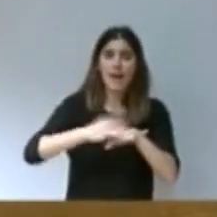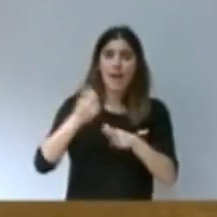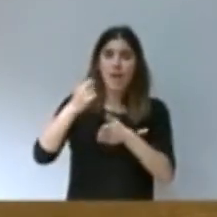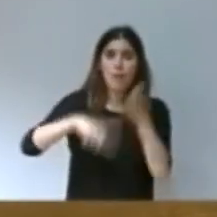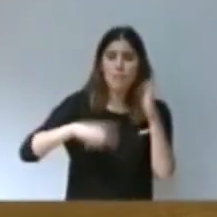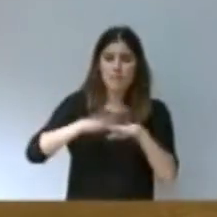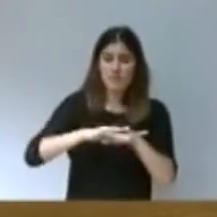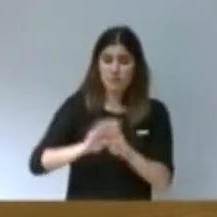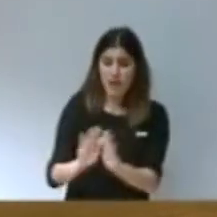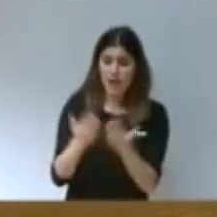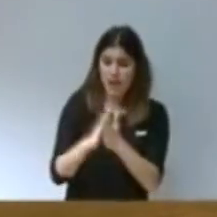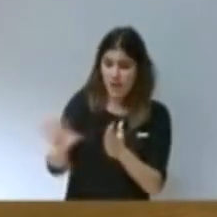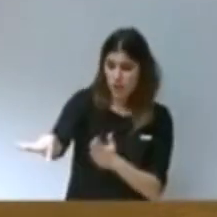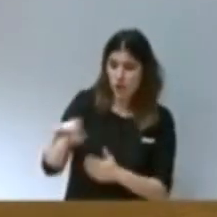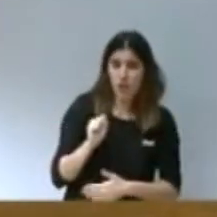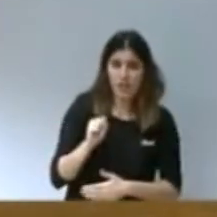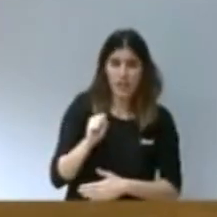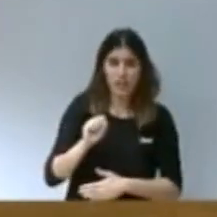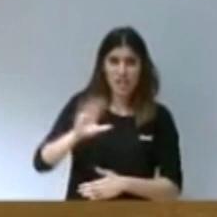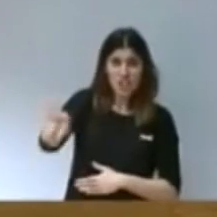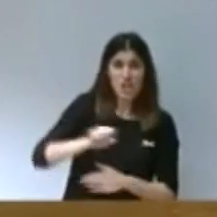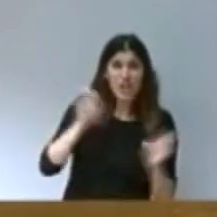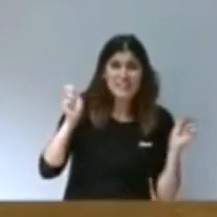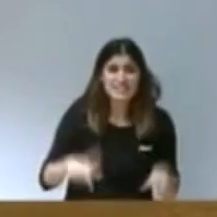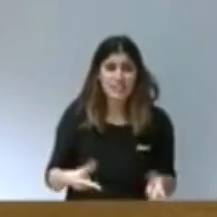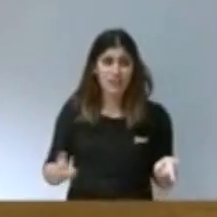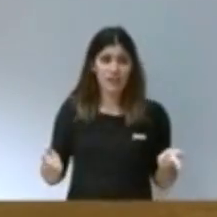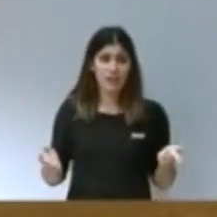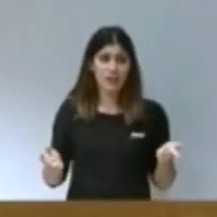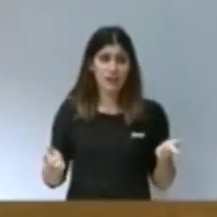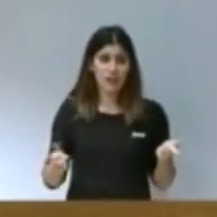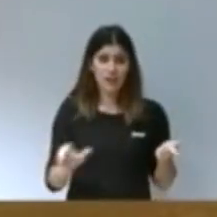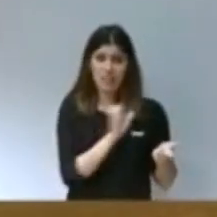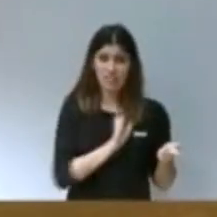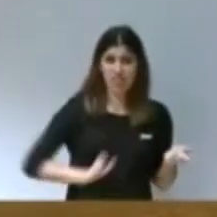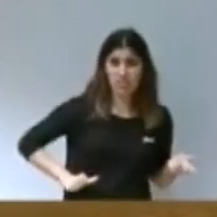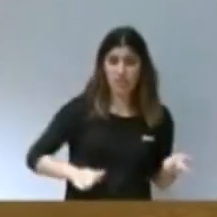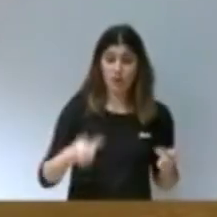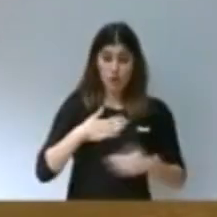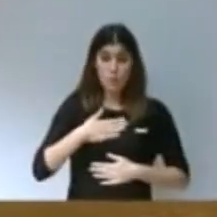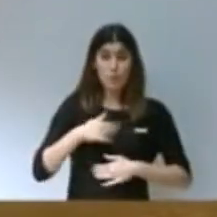una documentació i no la va obrir. Senyories, per favor.